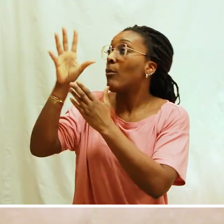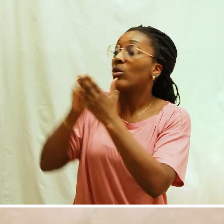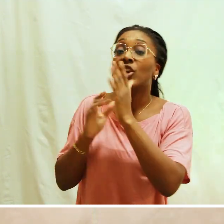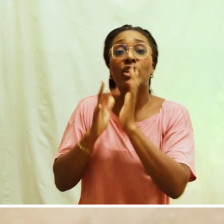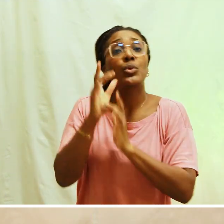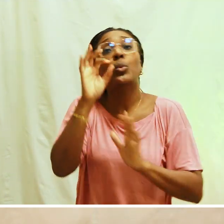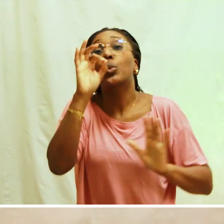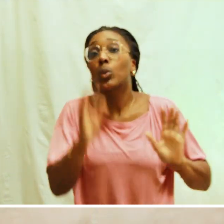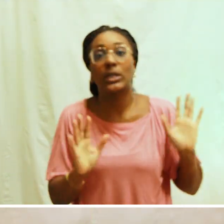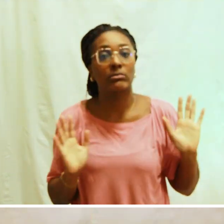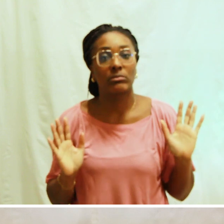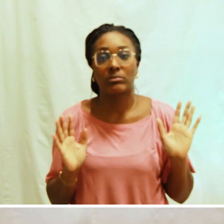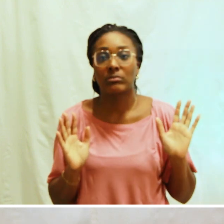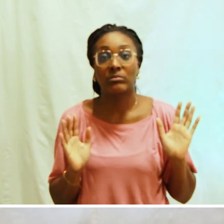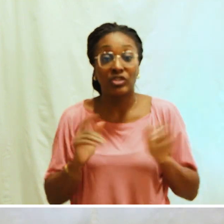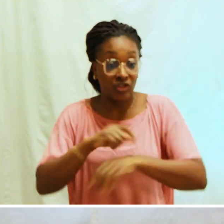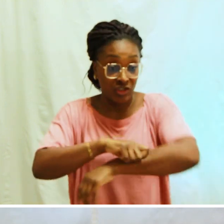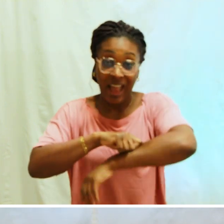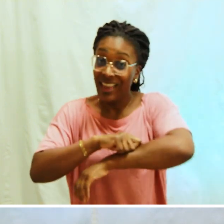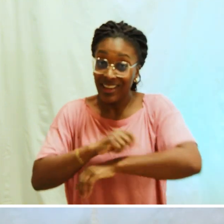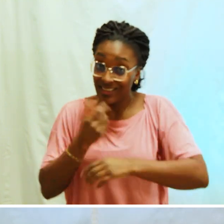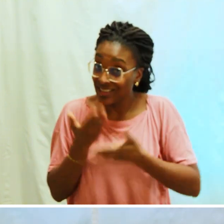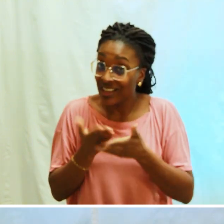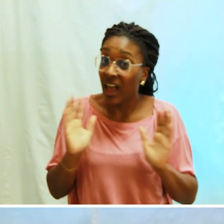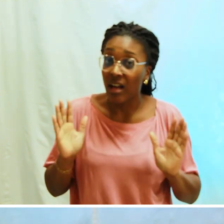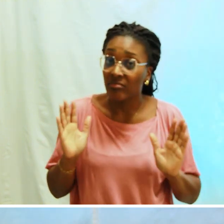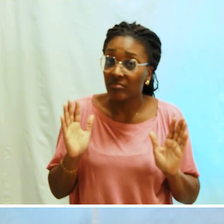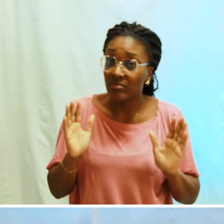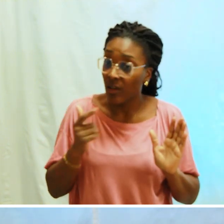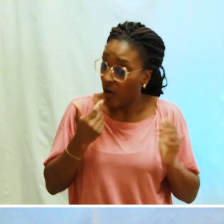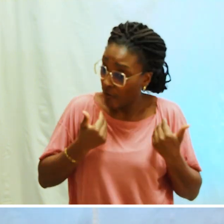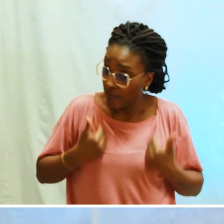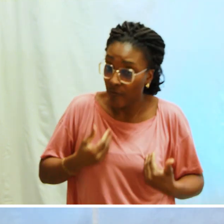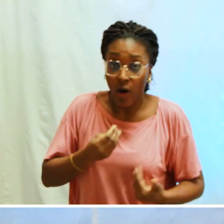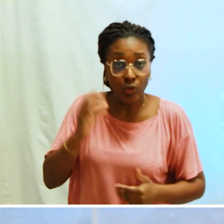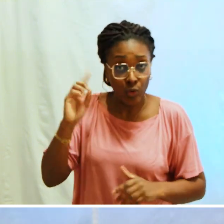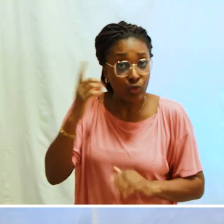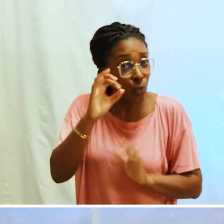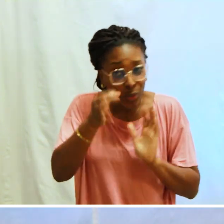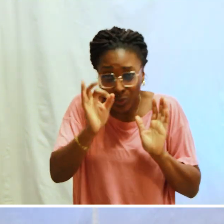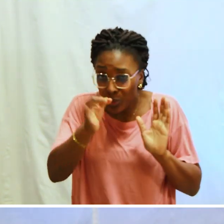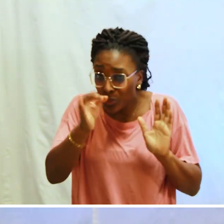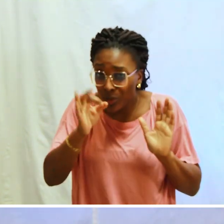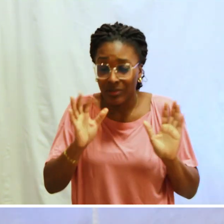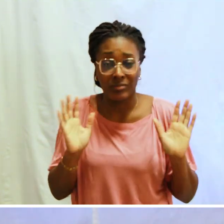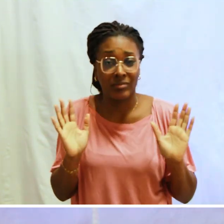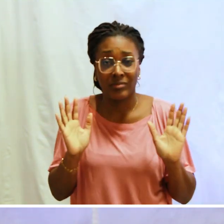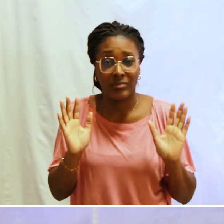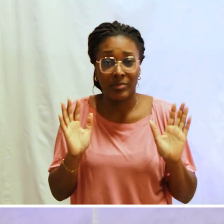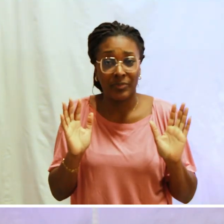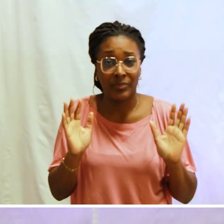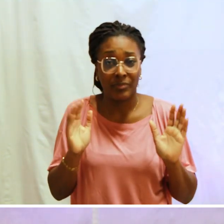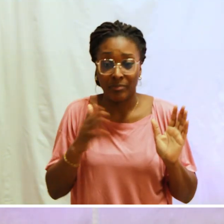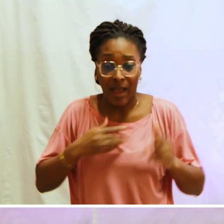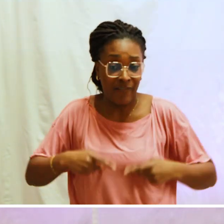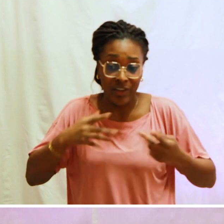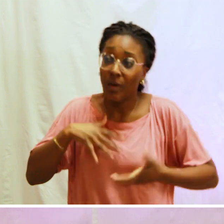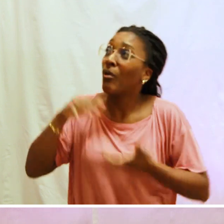reçu comme n'importe quel enfant de Dieu. On a tous, le même bagage quand on donne sa vie à